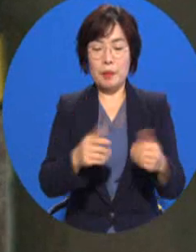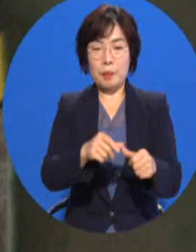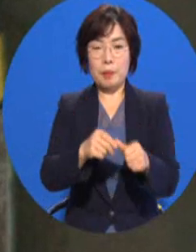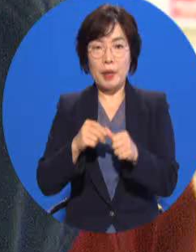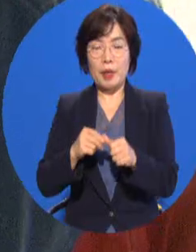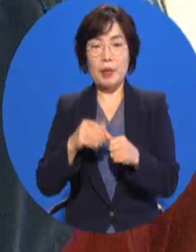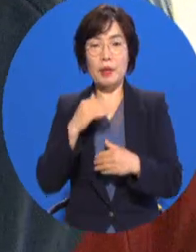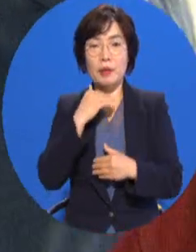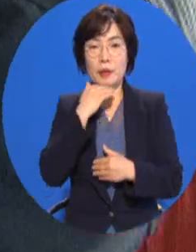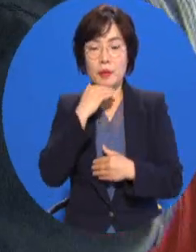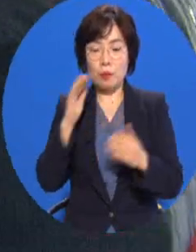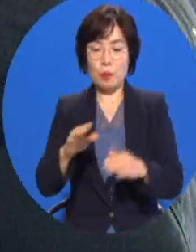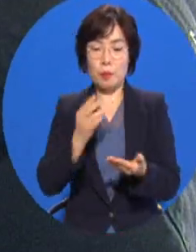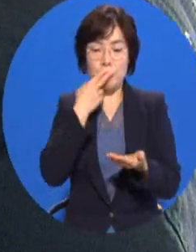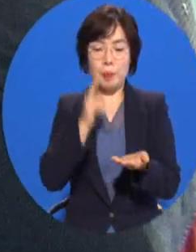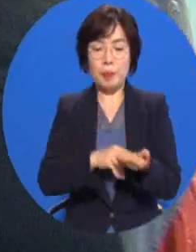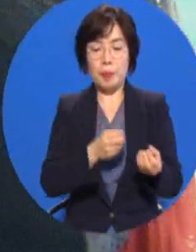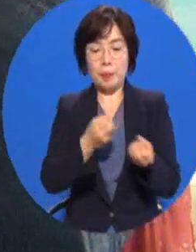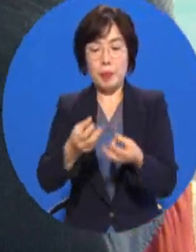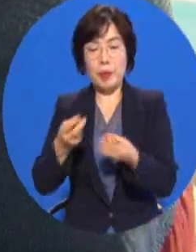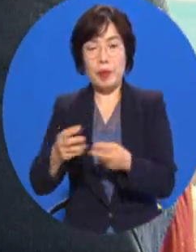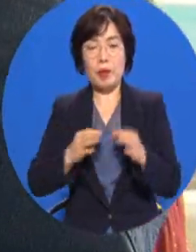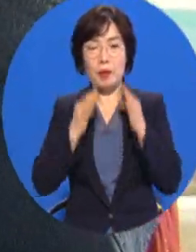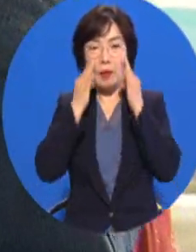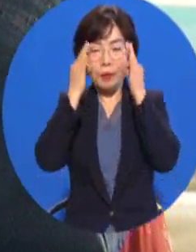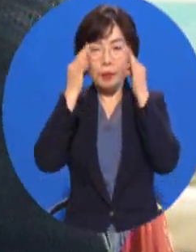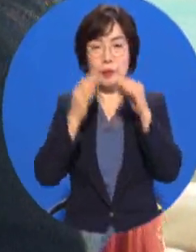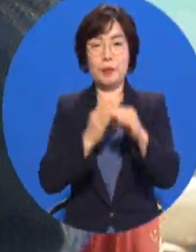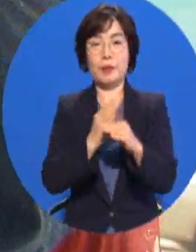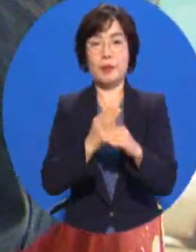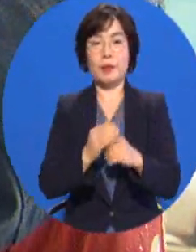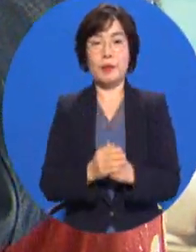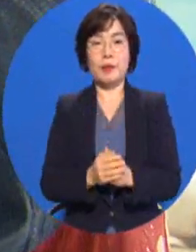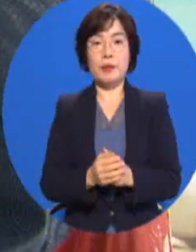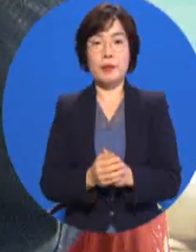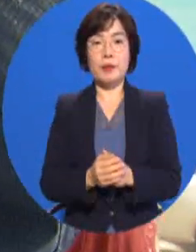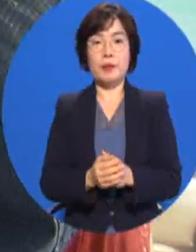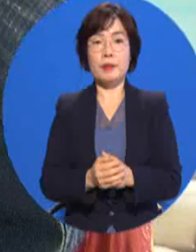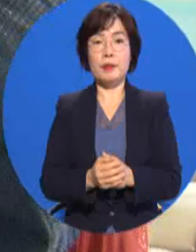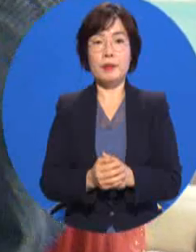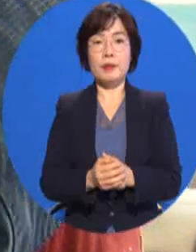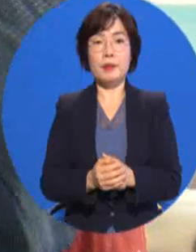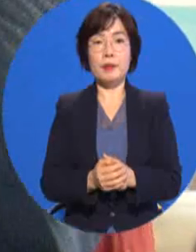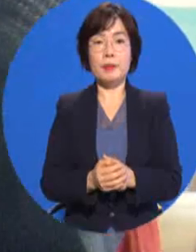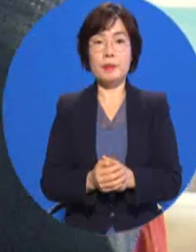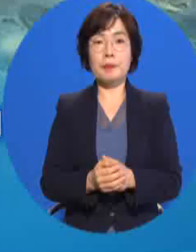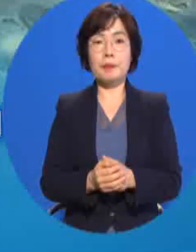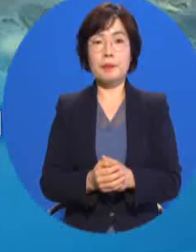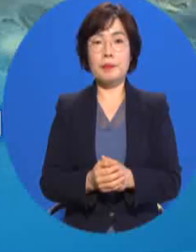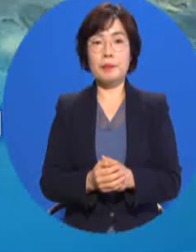충원되길 기다리며 오늘도 우편 배달에 비지땀을 흘리고 있습니다. MBC 뉴스 김한수입니다.